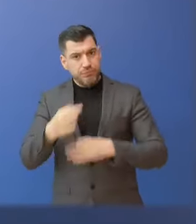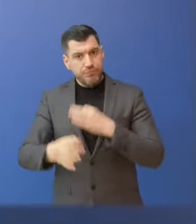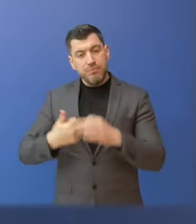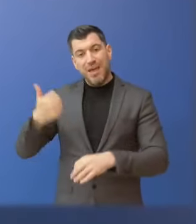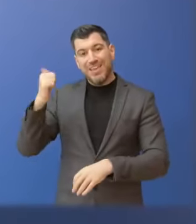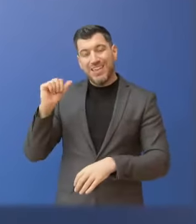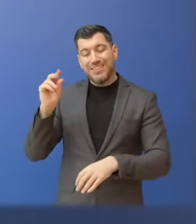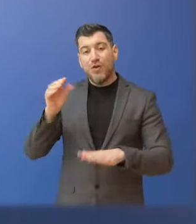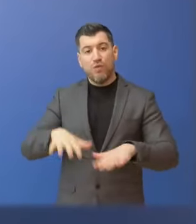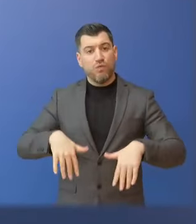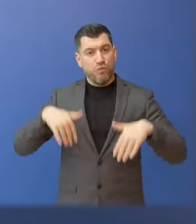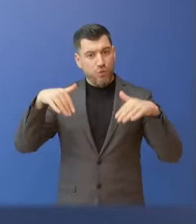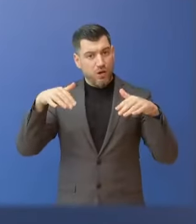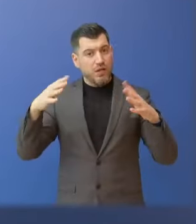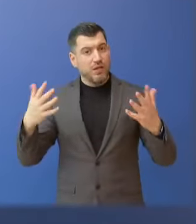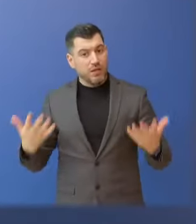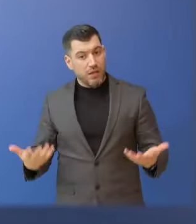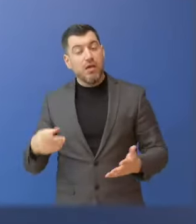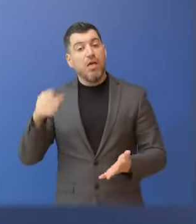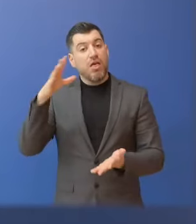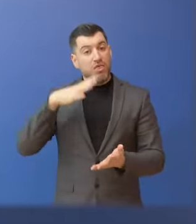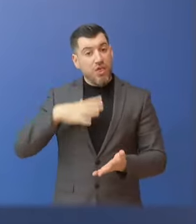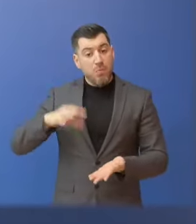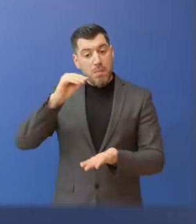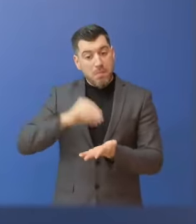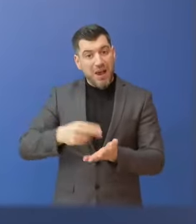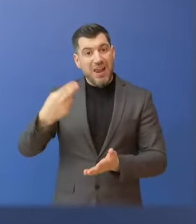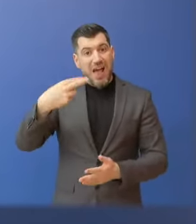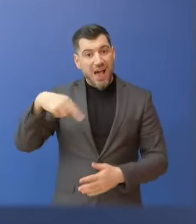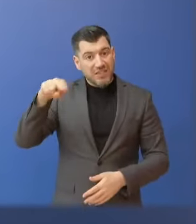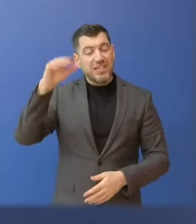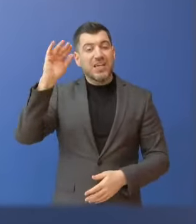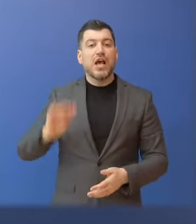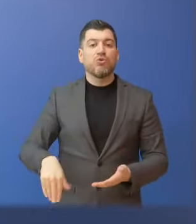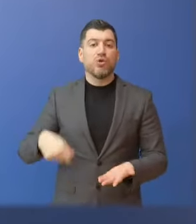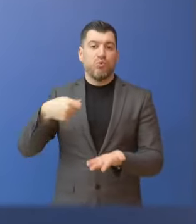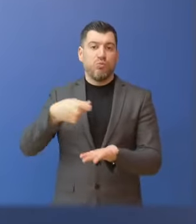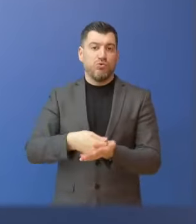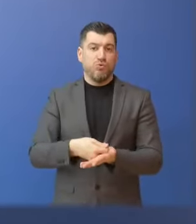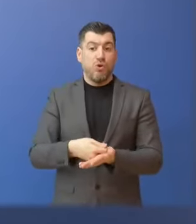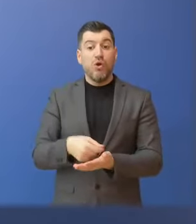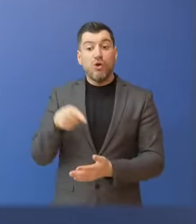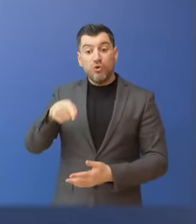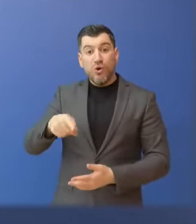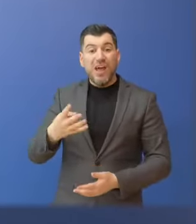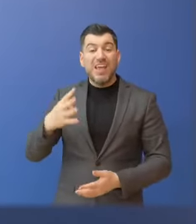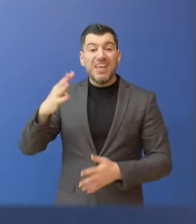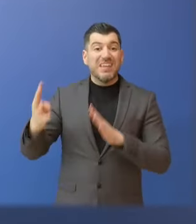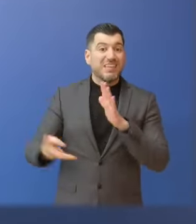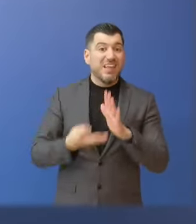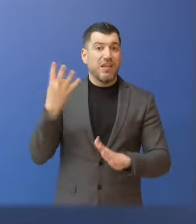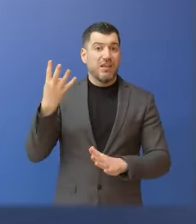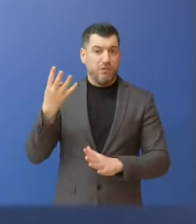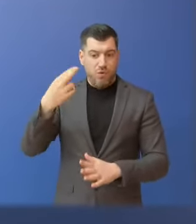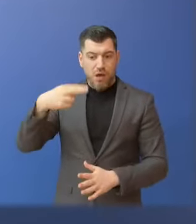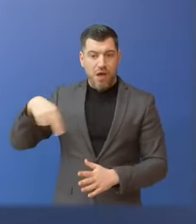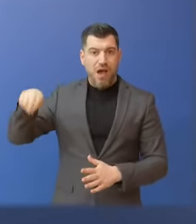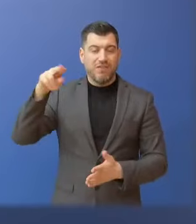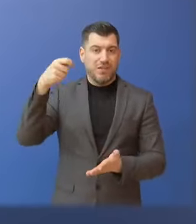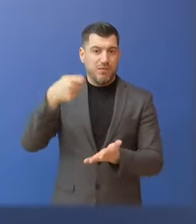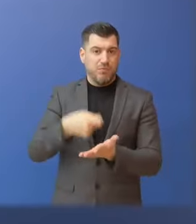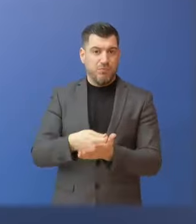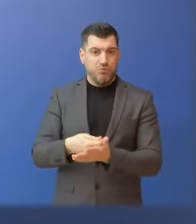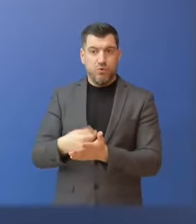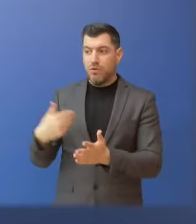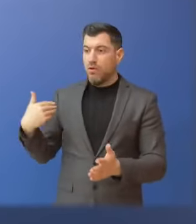χθες στη βουλή η συζήτηση για τη νέα αύξηση του κατώτατου μισθ πρόκειται για την τέταρτη διαδοχική αύξηση του κατώτατου μισθ κατά τη